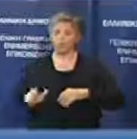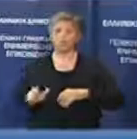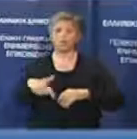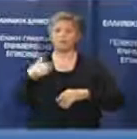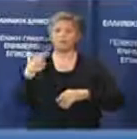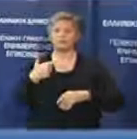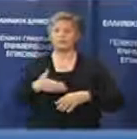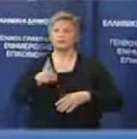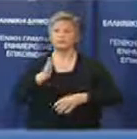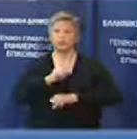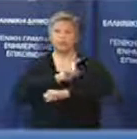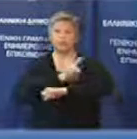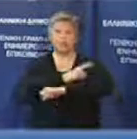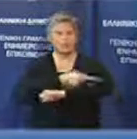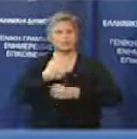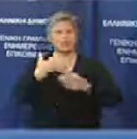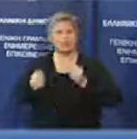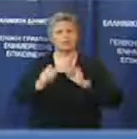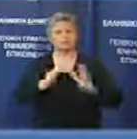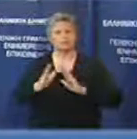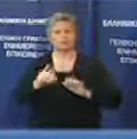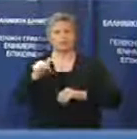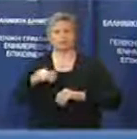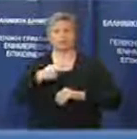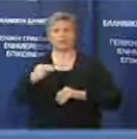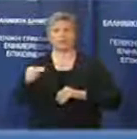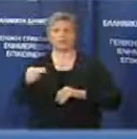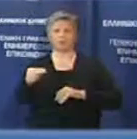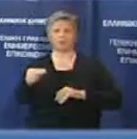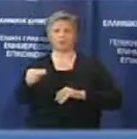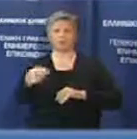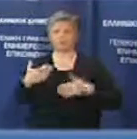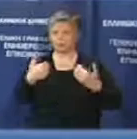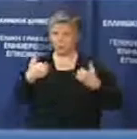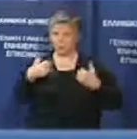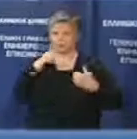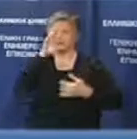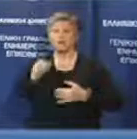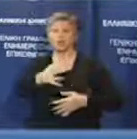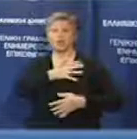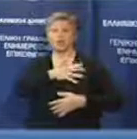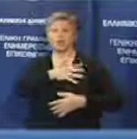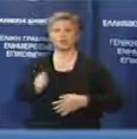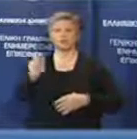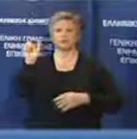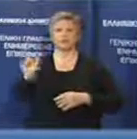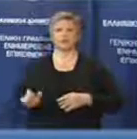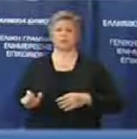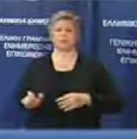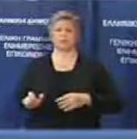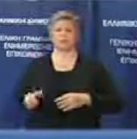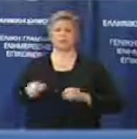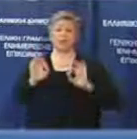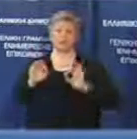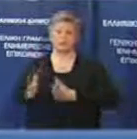ο οποίος βεβαίως από την πλευρά μας έχει την πλήρη εμπιστοσύνη. Από την άλλη πλευρά γνωρίζετε